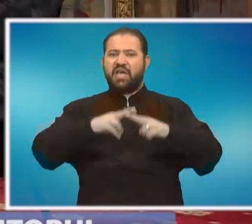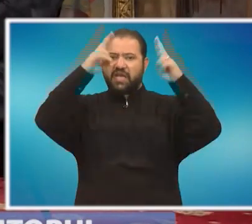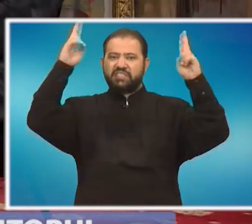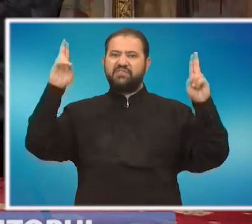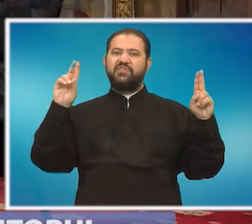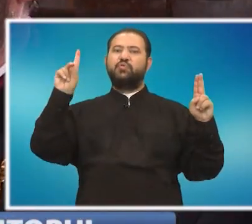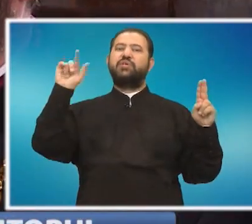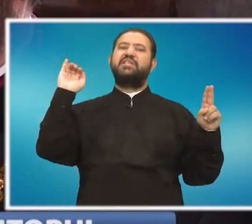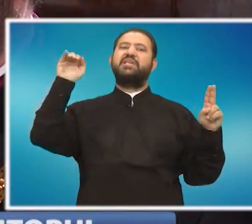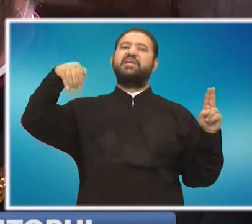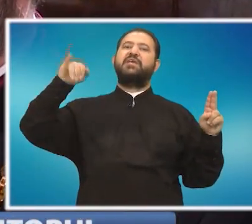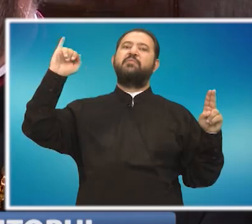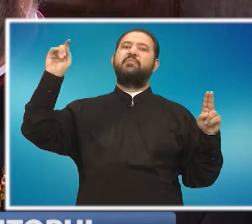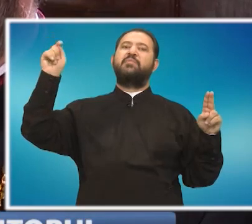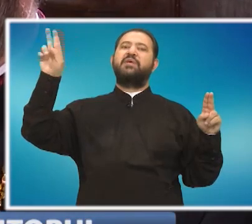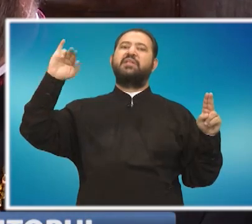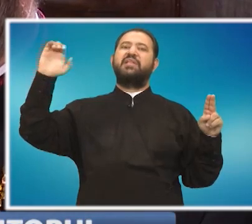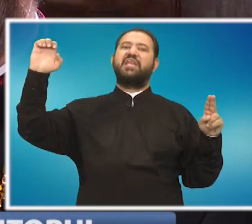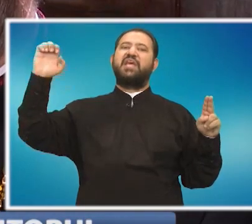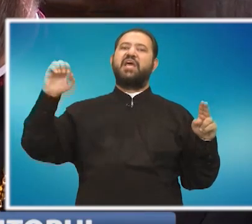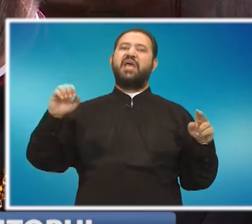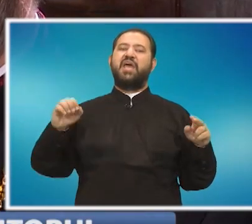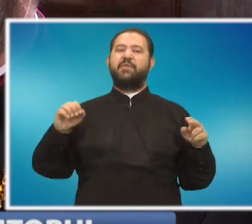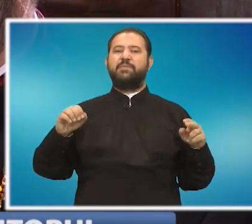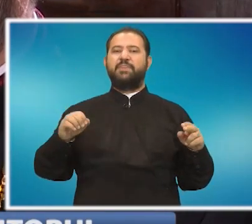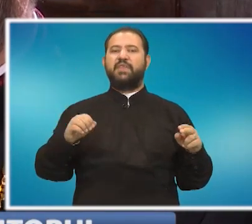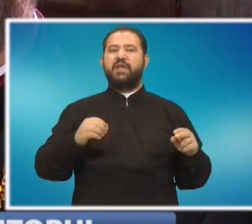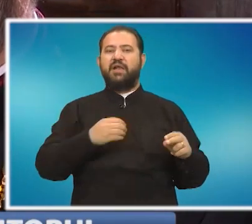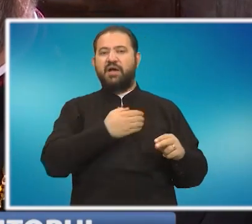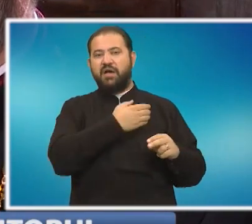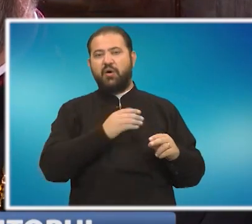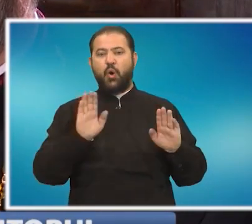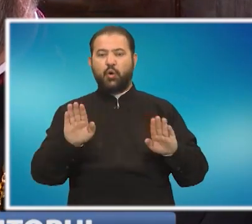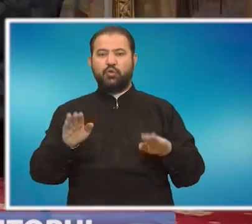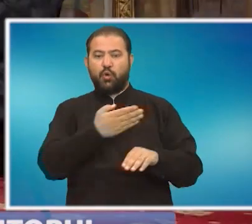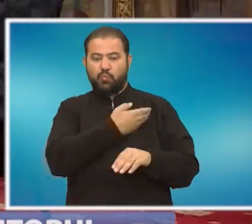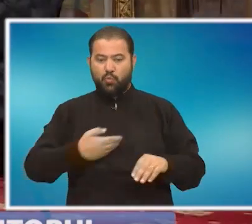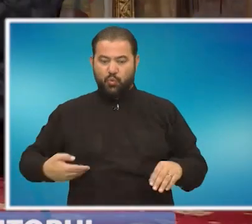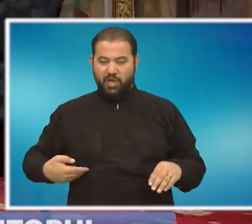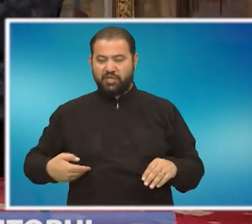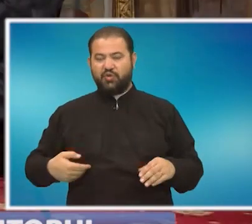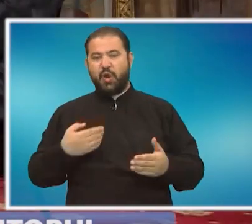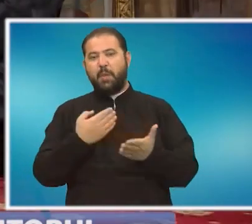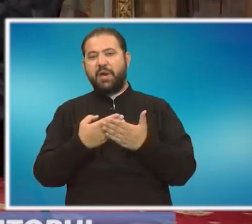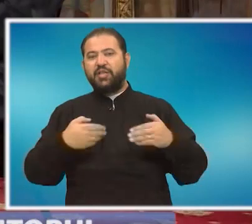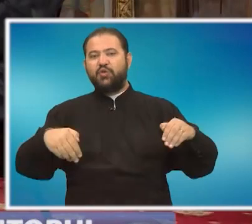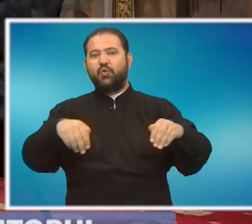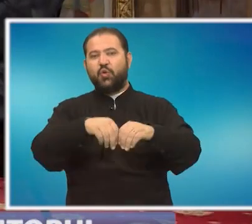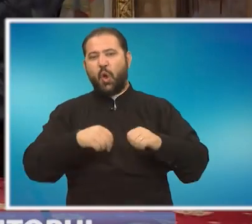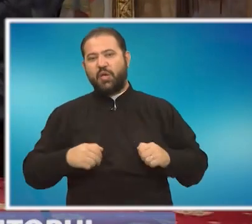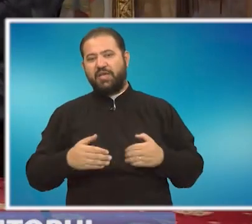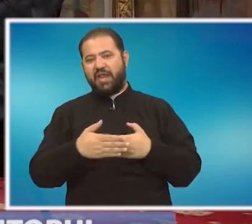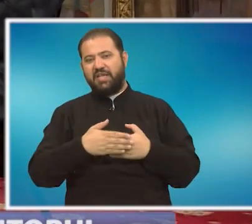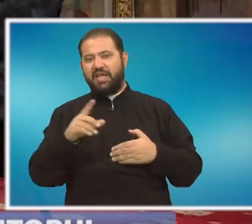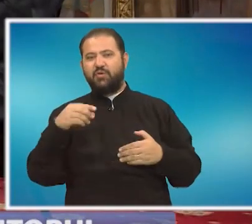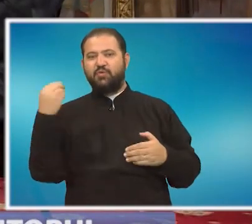despre rolul Sfântului Dimitrie cel Nou, ocrotitorul Bucureștilor în viață și în actul acesta de